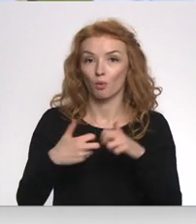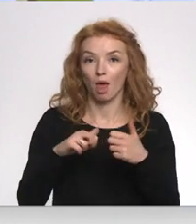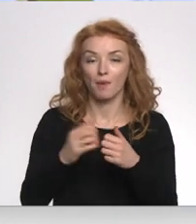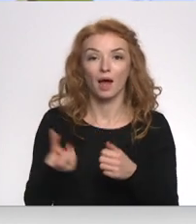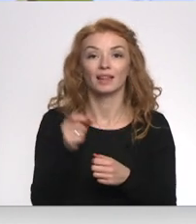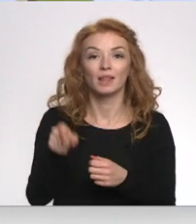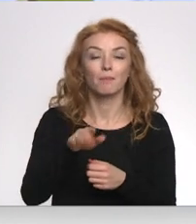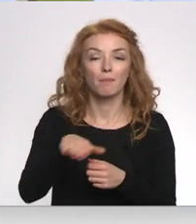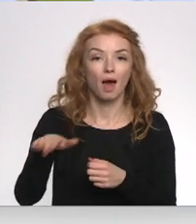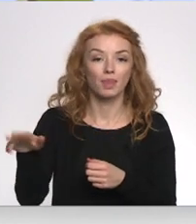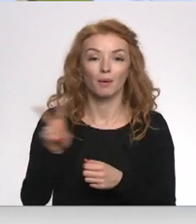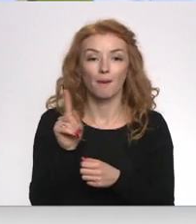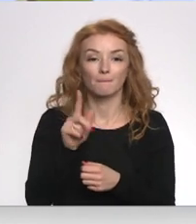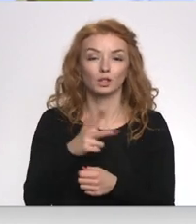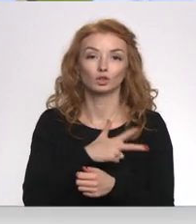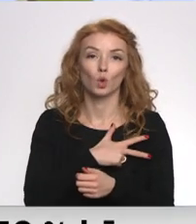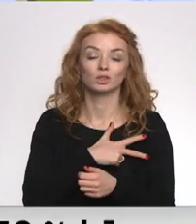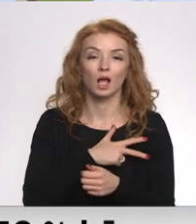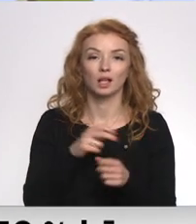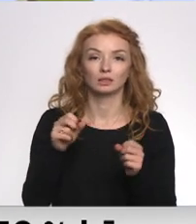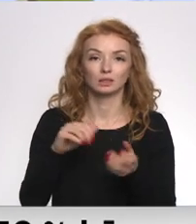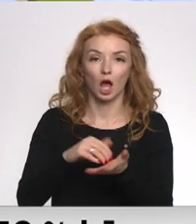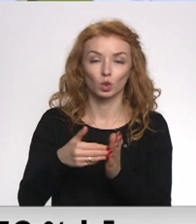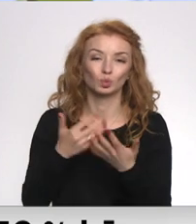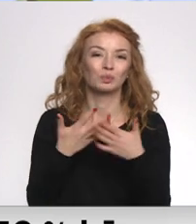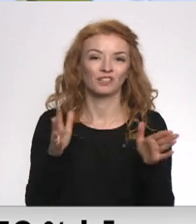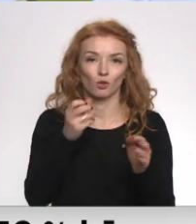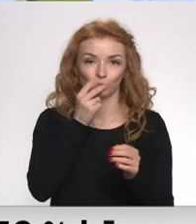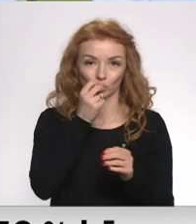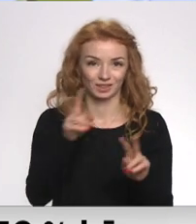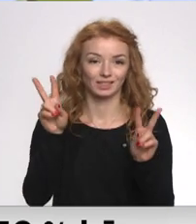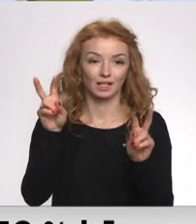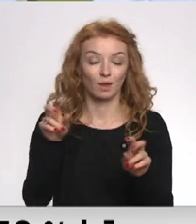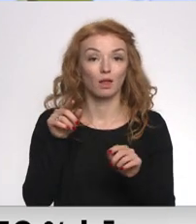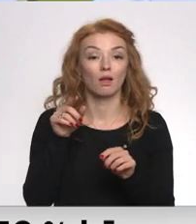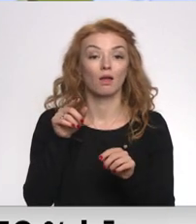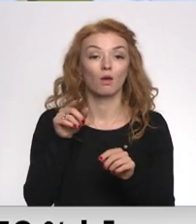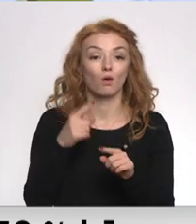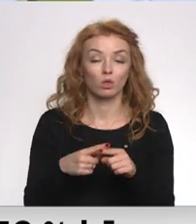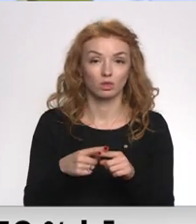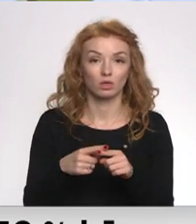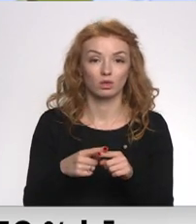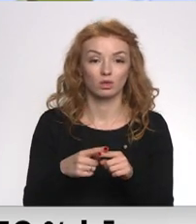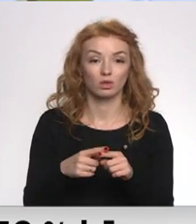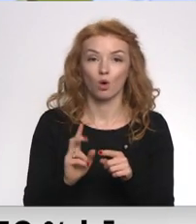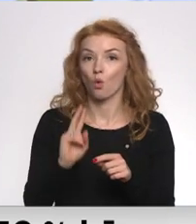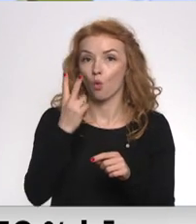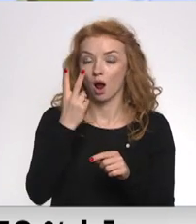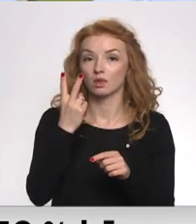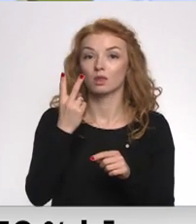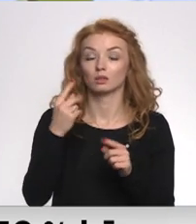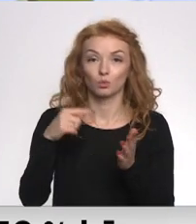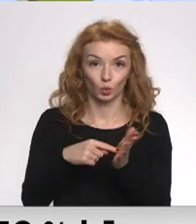bērniem, kam ir sociālais status, kam brīvpusdienas nosacīt tur pienākās. Un otra lieta,